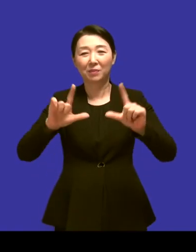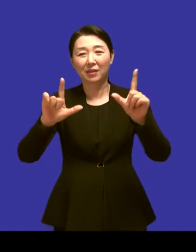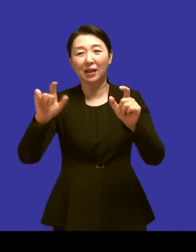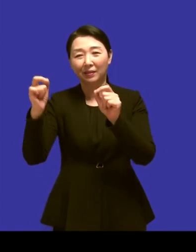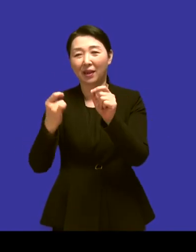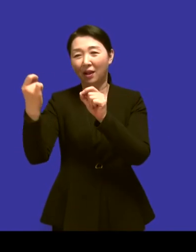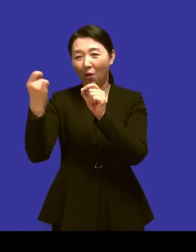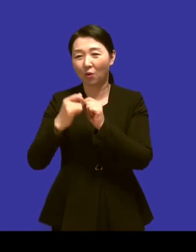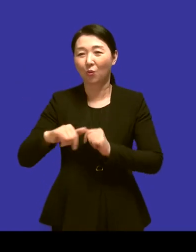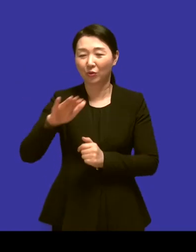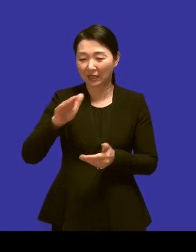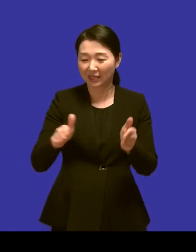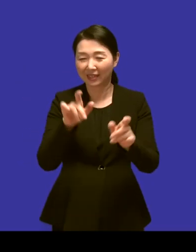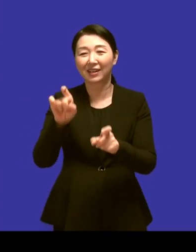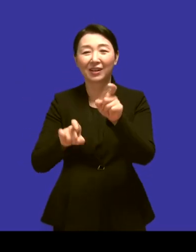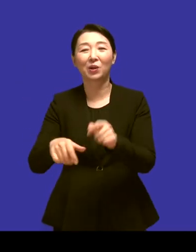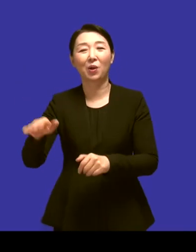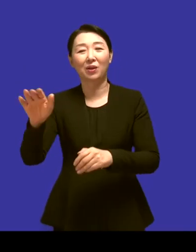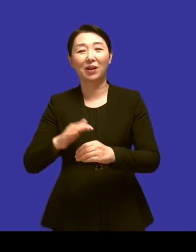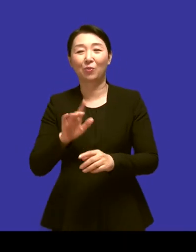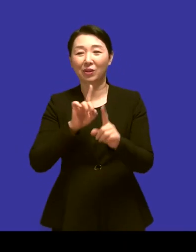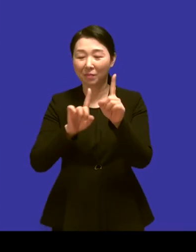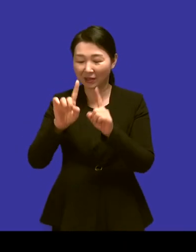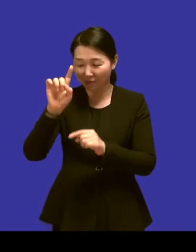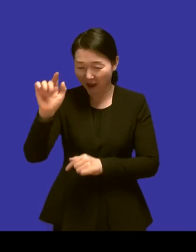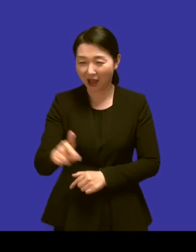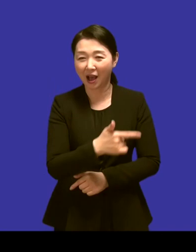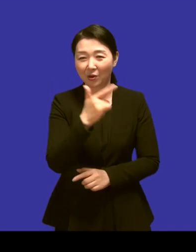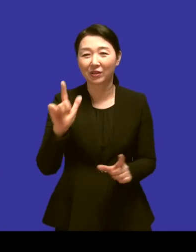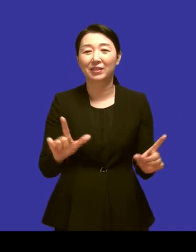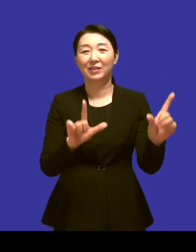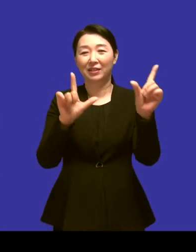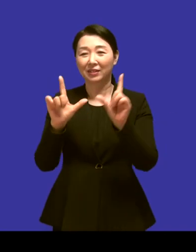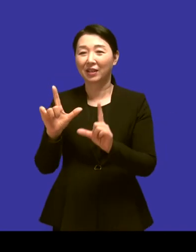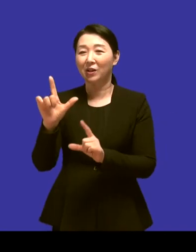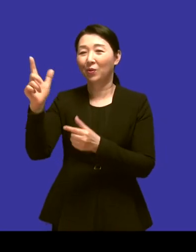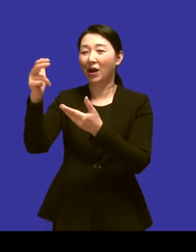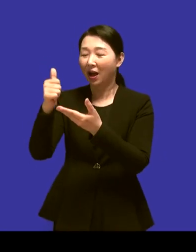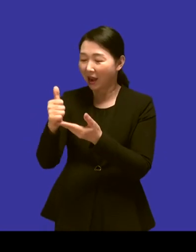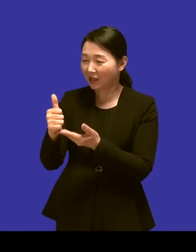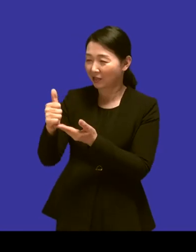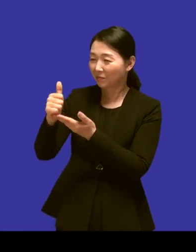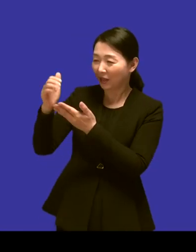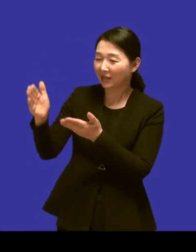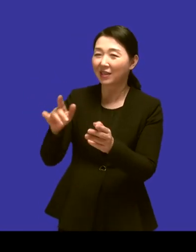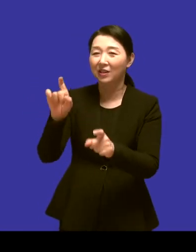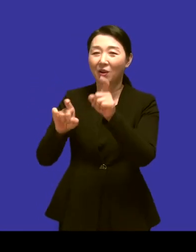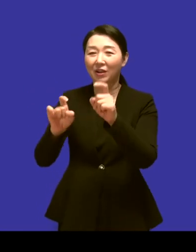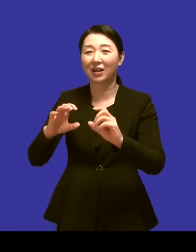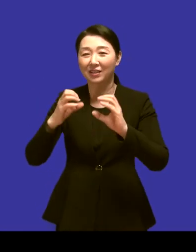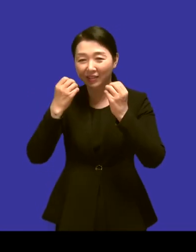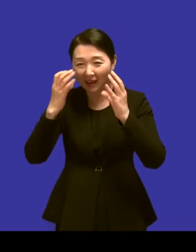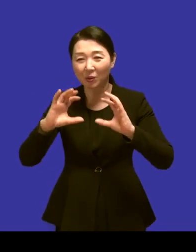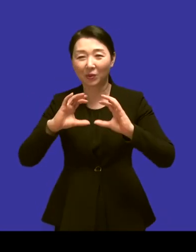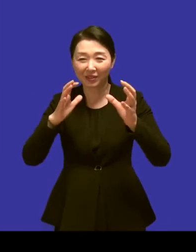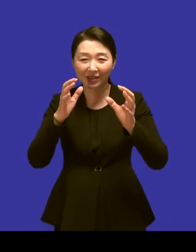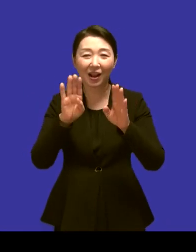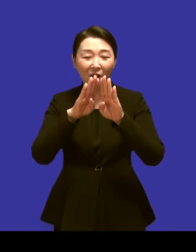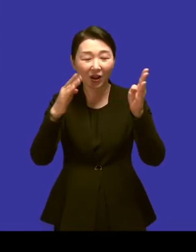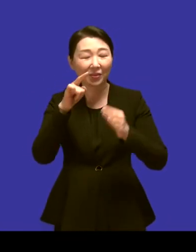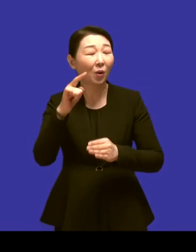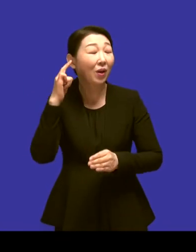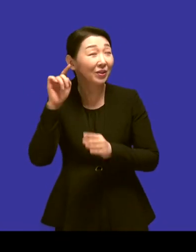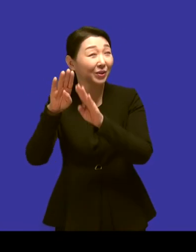날들이 다가오고 우린 그 길을 걸어가 우리 말씀의 하루를 살고 그분의 길을 걸어가 새 세상을 열어가니 너의